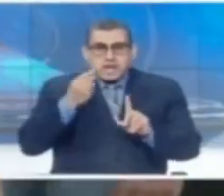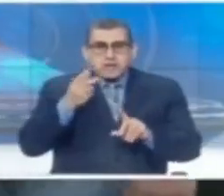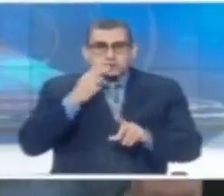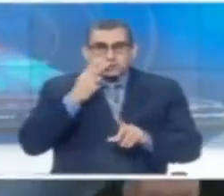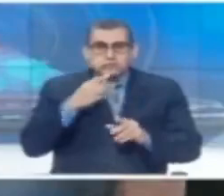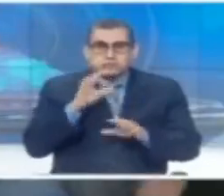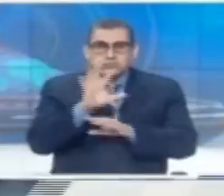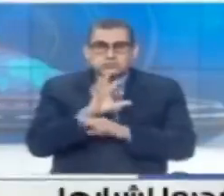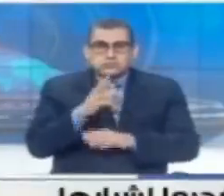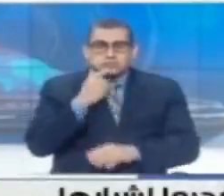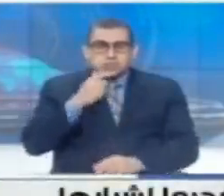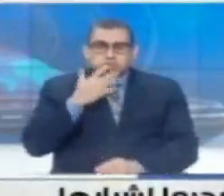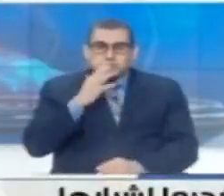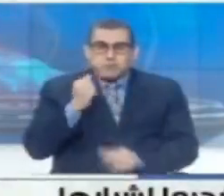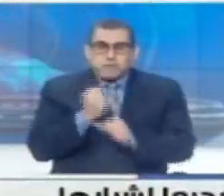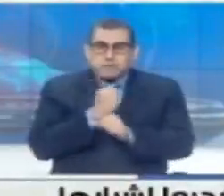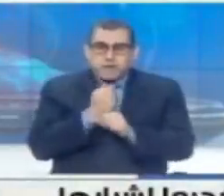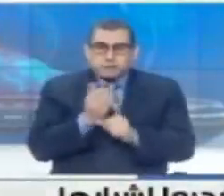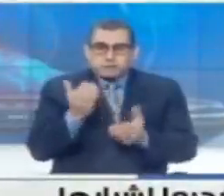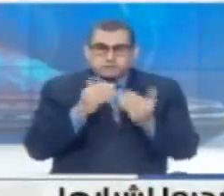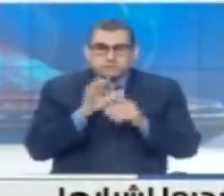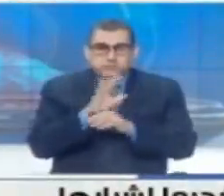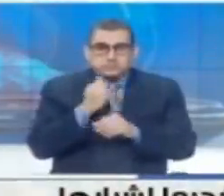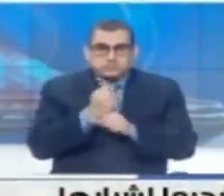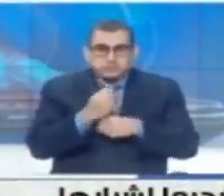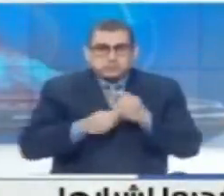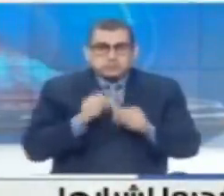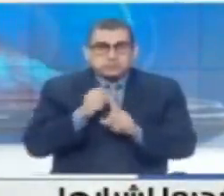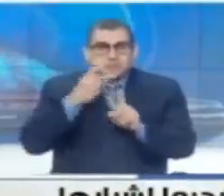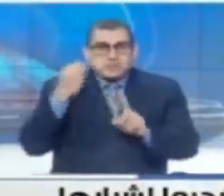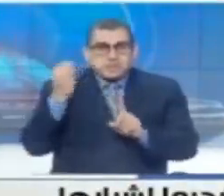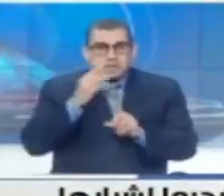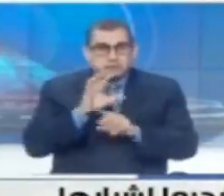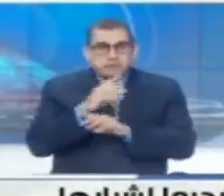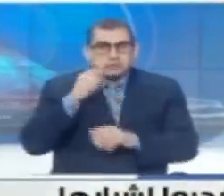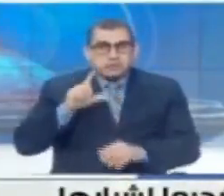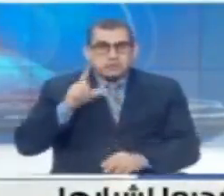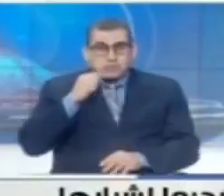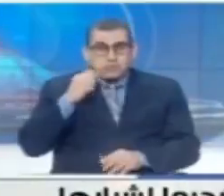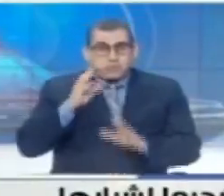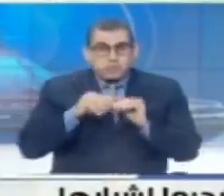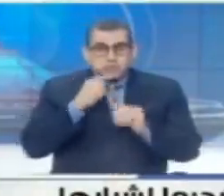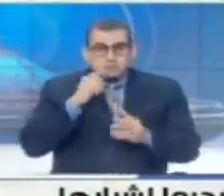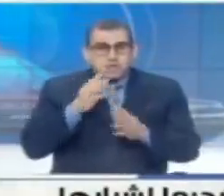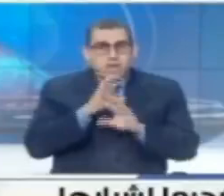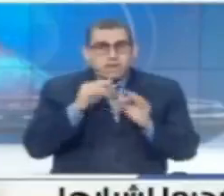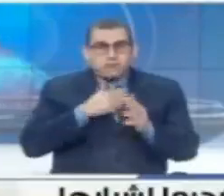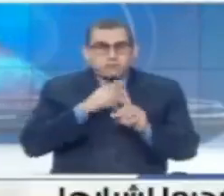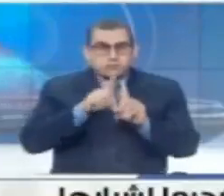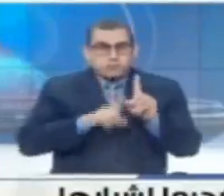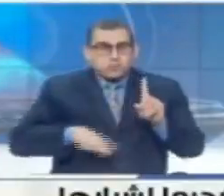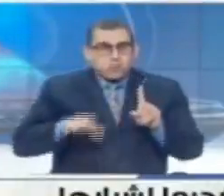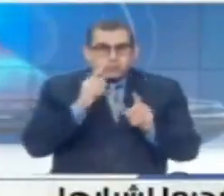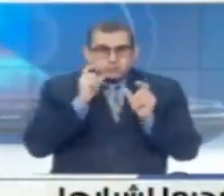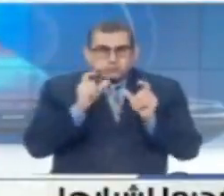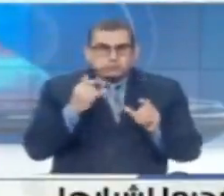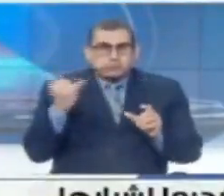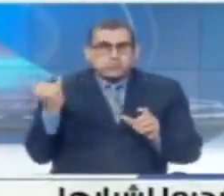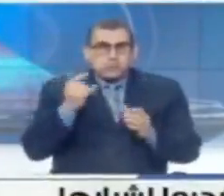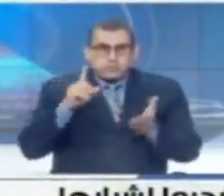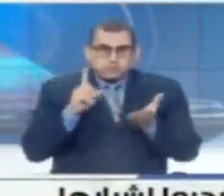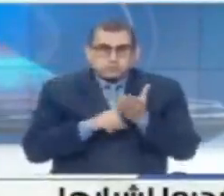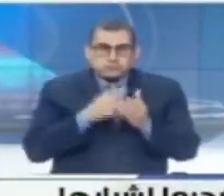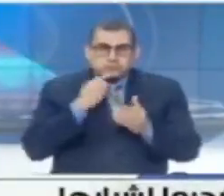تشجيعا لشبابها على مواصلة الترويج للسياحة. كما أشار الرئيس إلى أن الدولة بكافة أجهزتها حريصة على